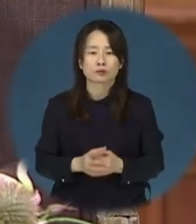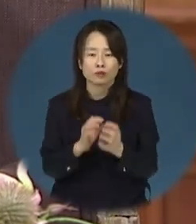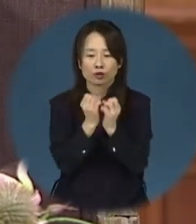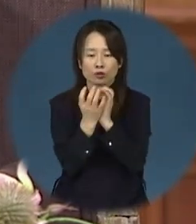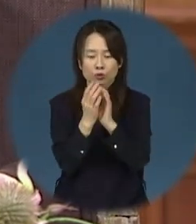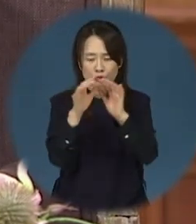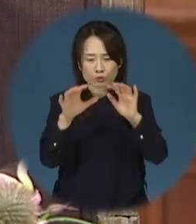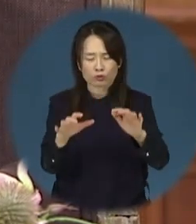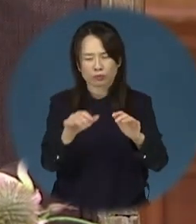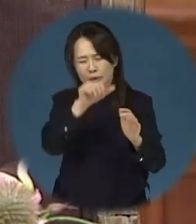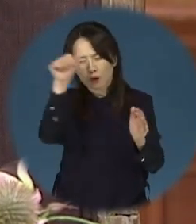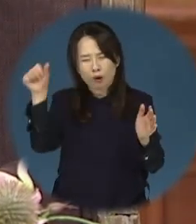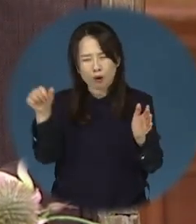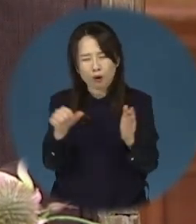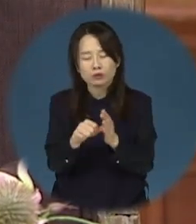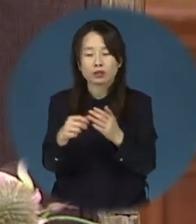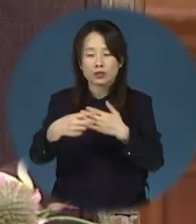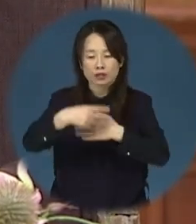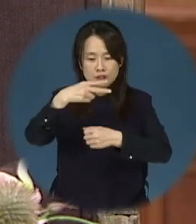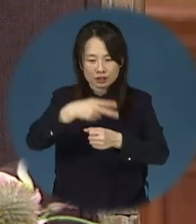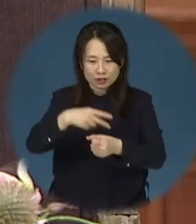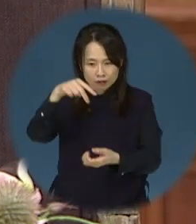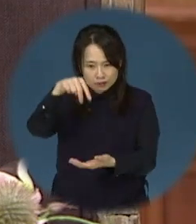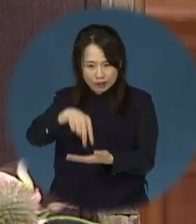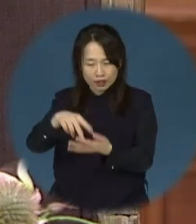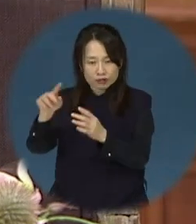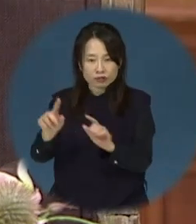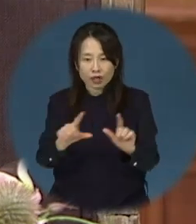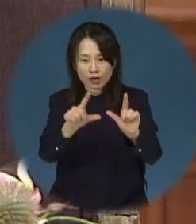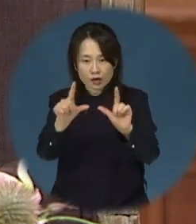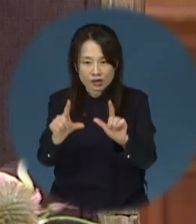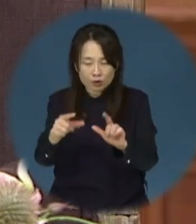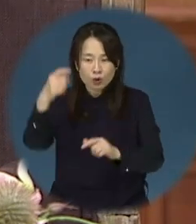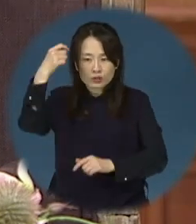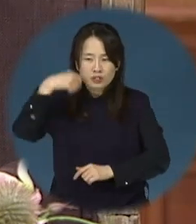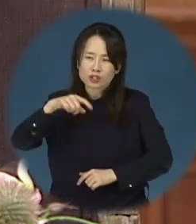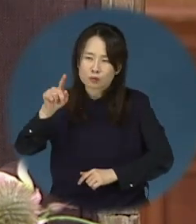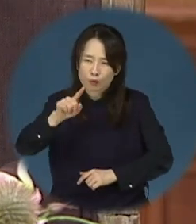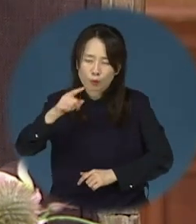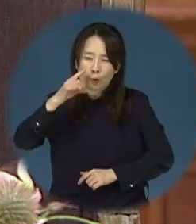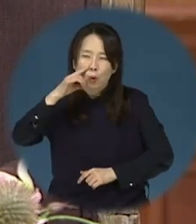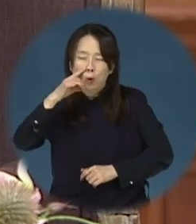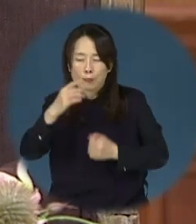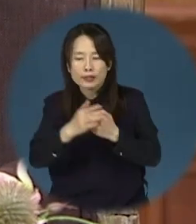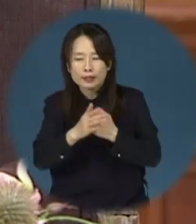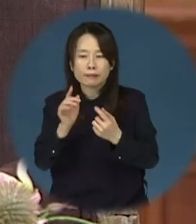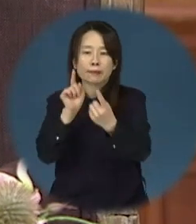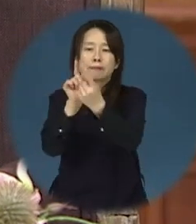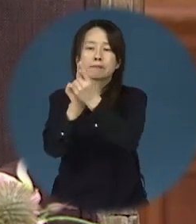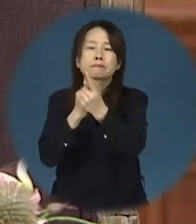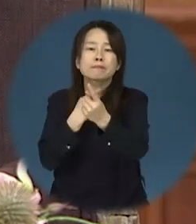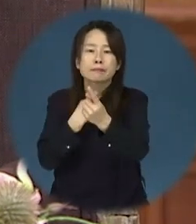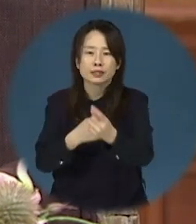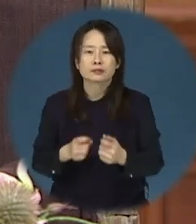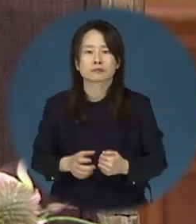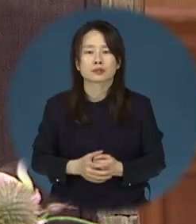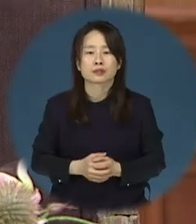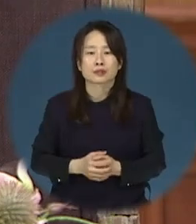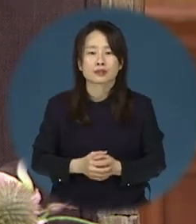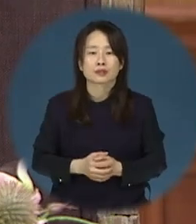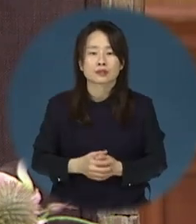있는 분들하고 살고 의사로서 예. 어떻게 어떤 걸 느끼시는지 궁금해서 만나 뵙고 그 다음엔